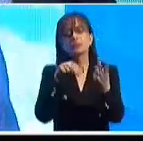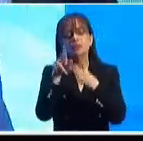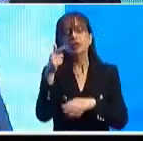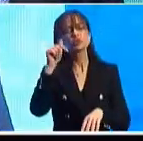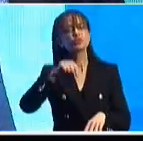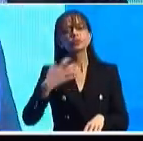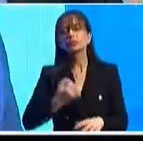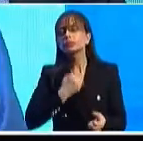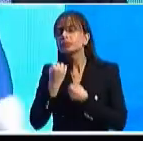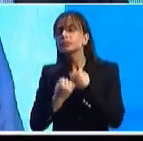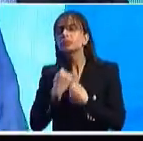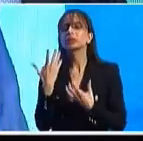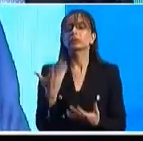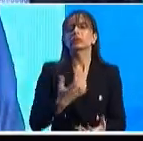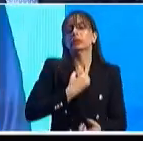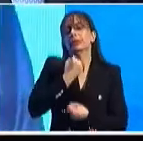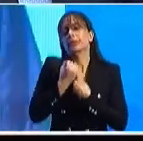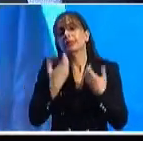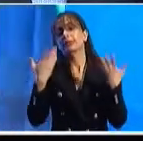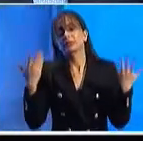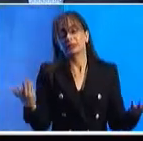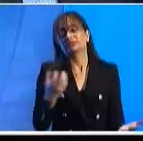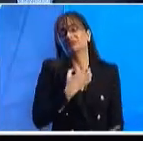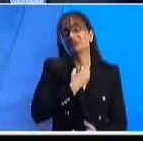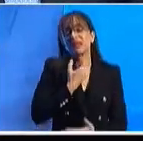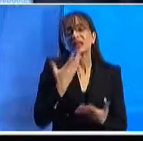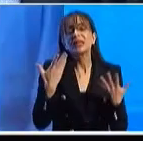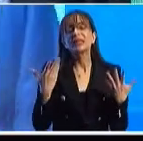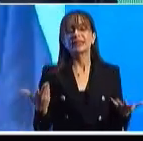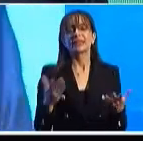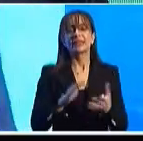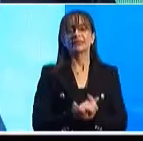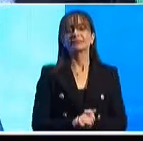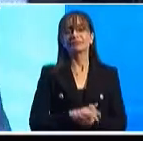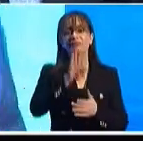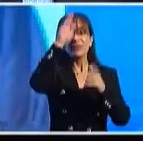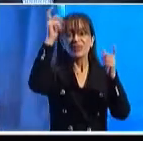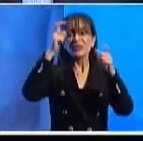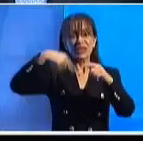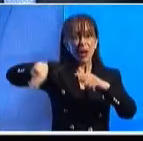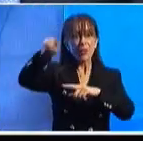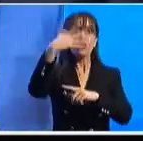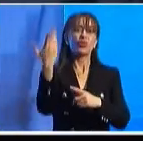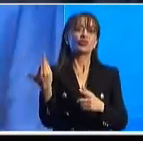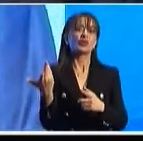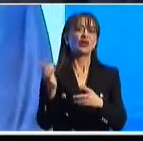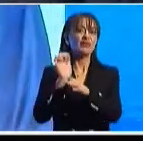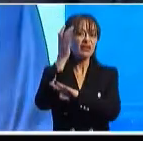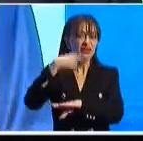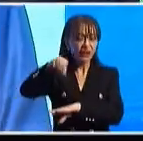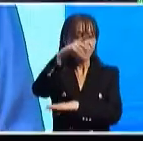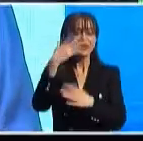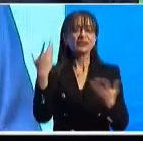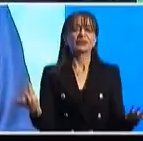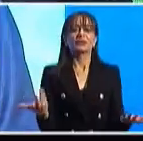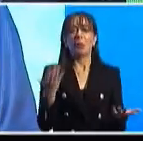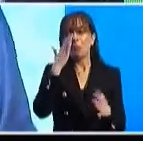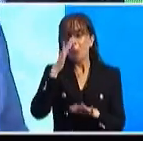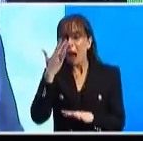haline gelmiş ve maalesef bu manada İstanbullu hemşehrilerimizin